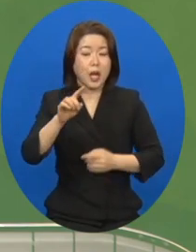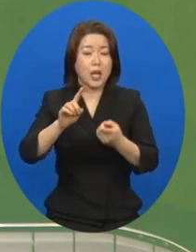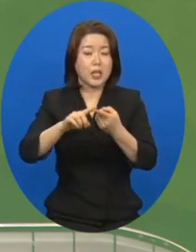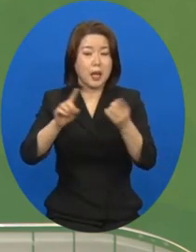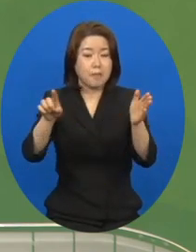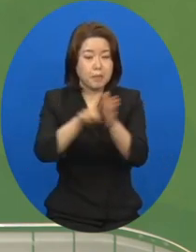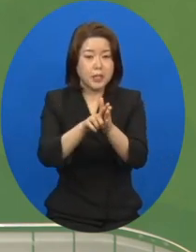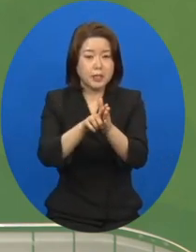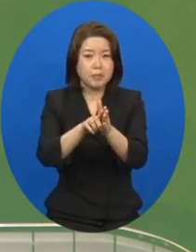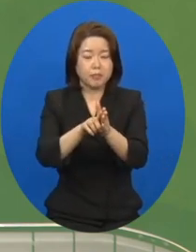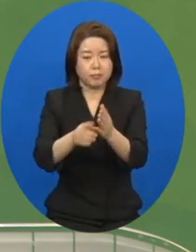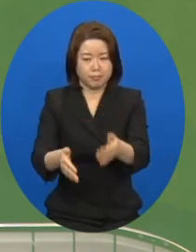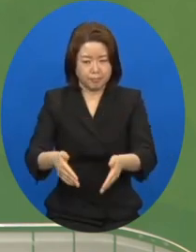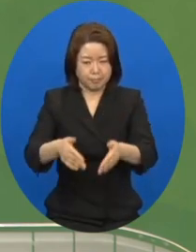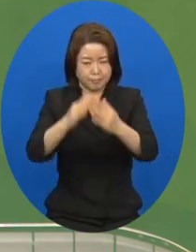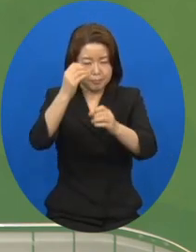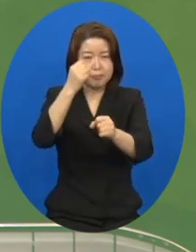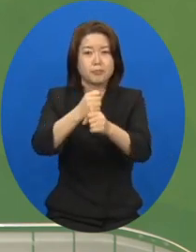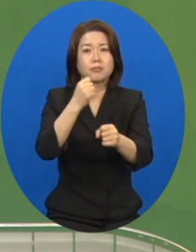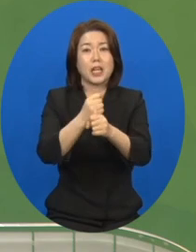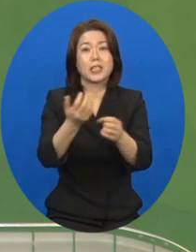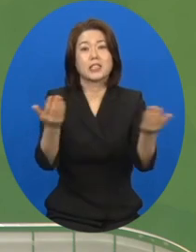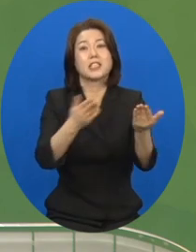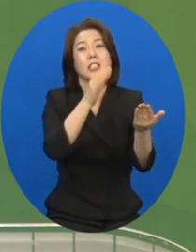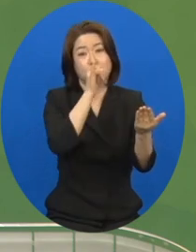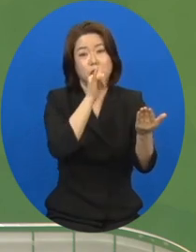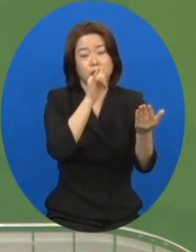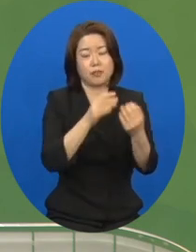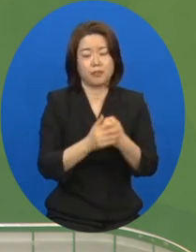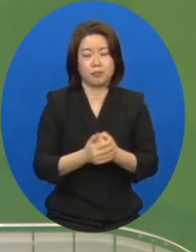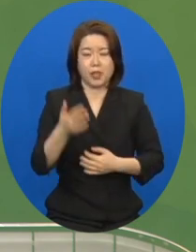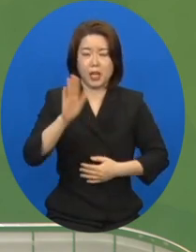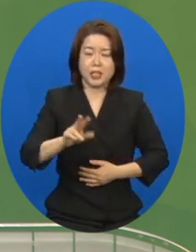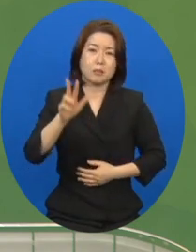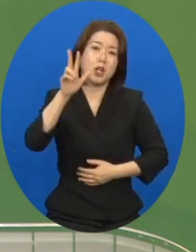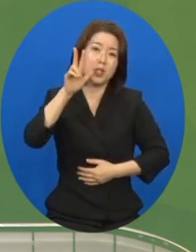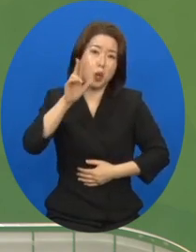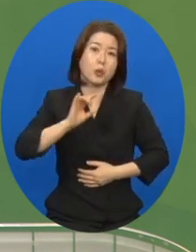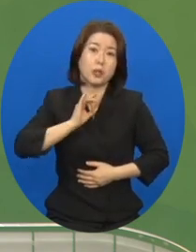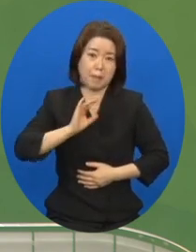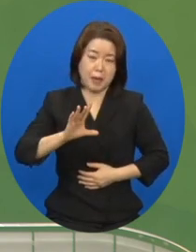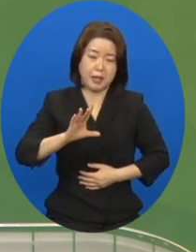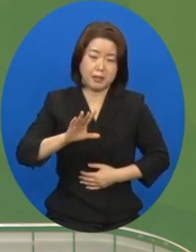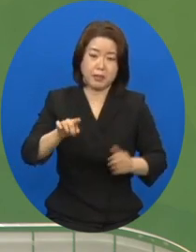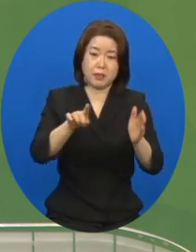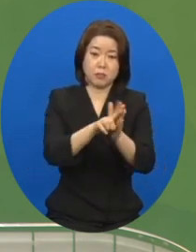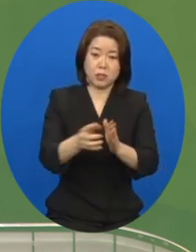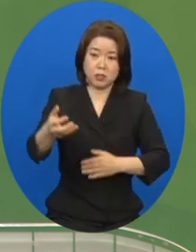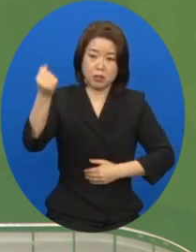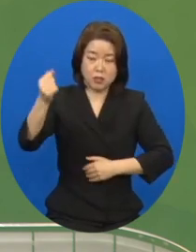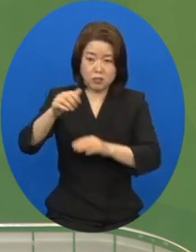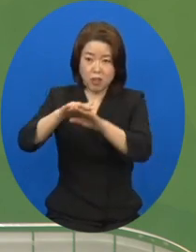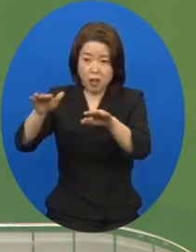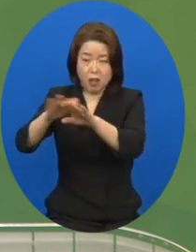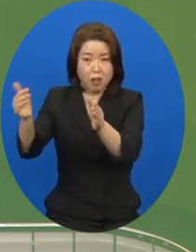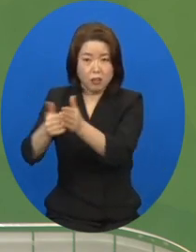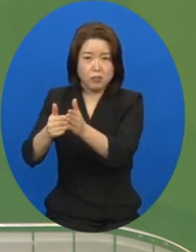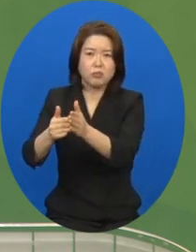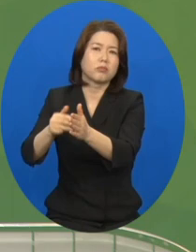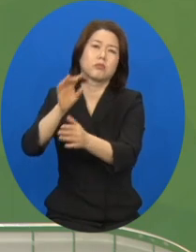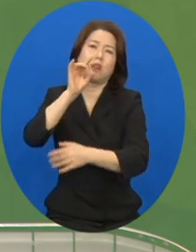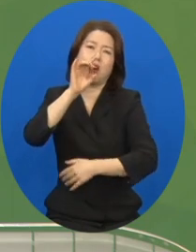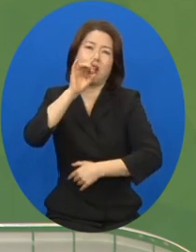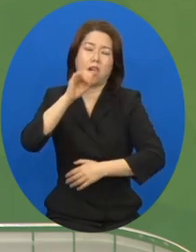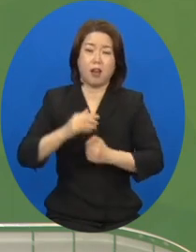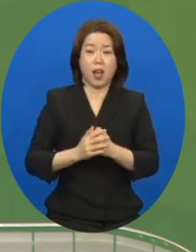일을 하신 거죠. 그러나 여호수아만 믿음을 가졌다고 해결될 문제가 아닙니다.